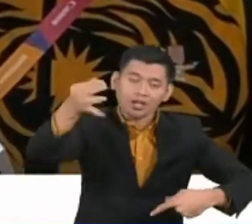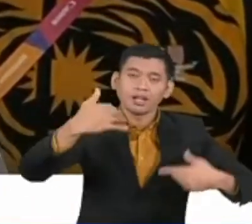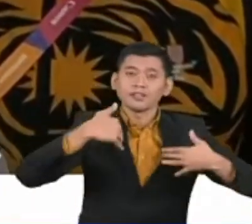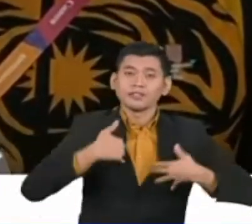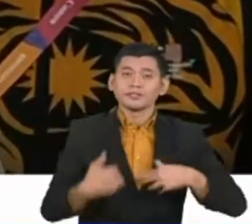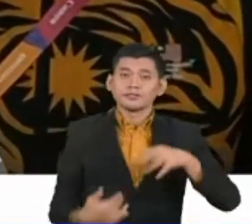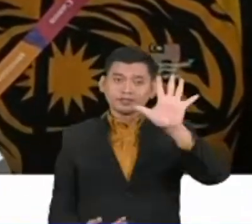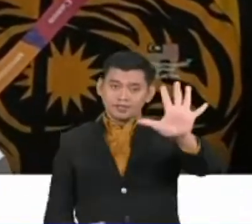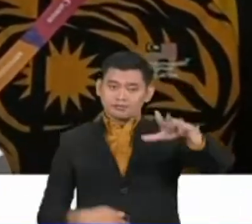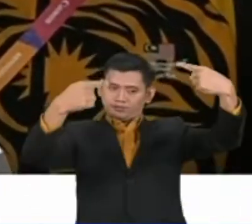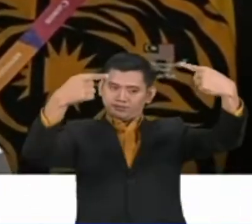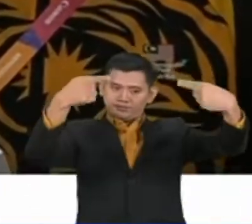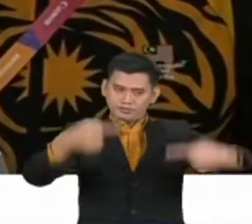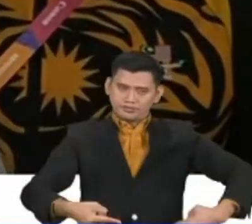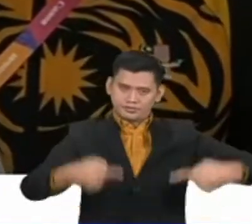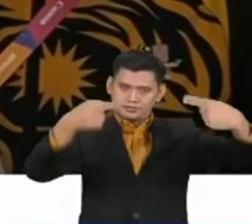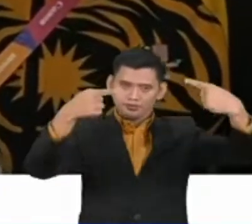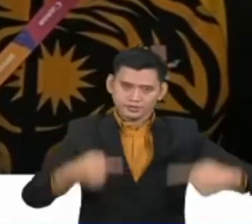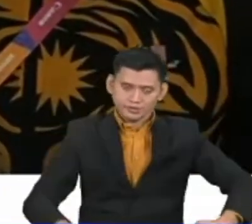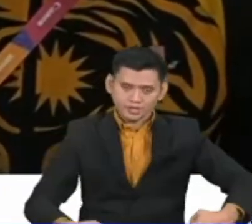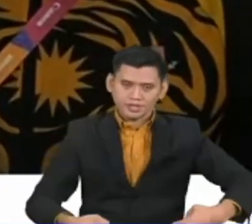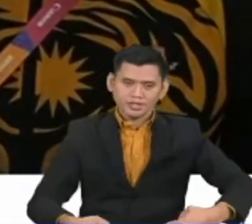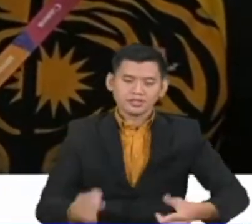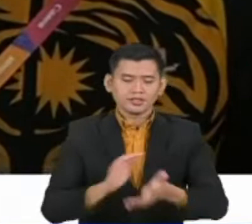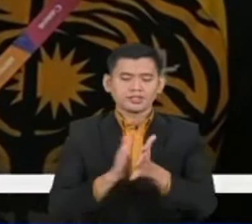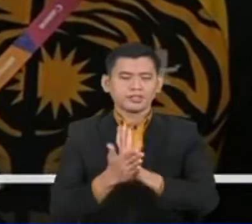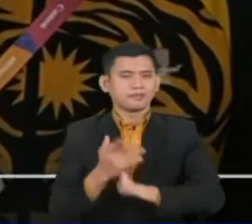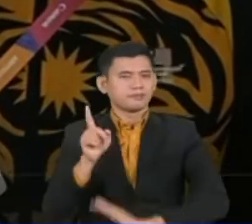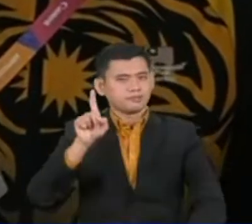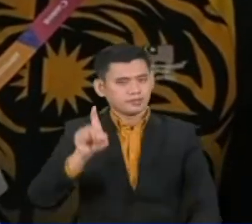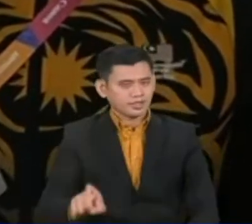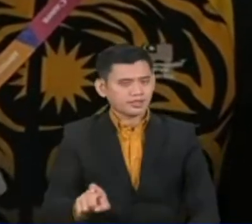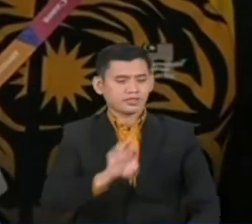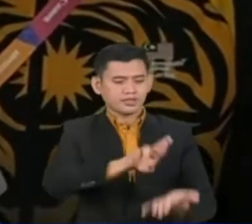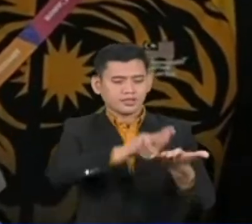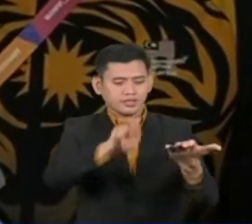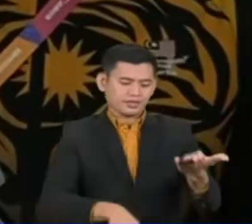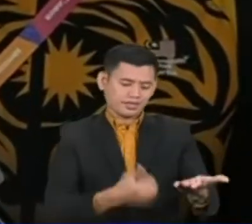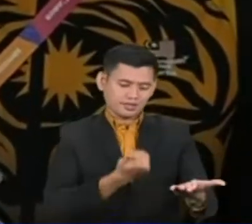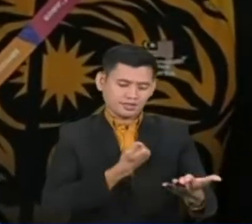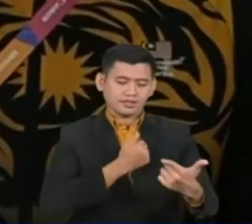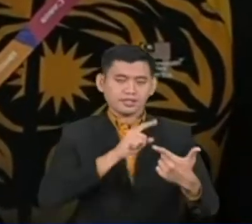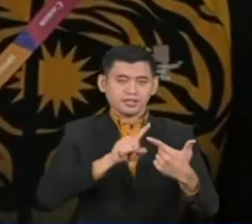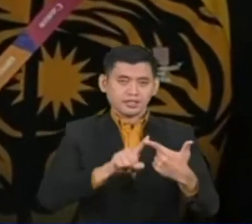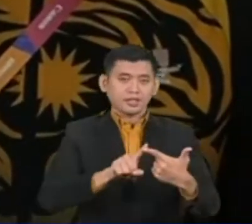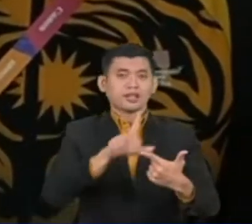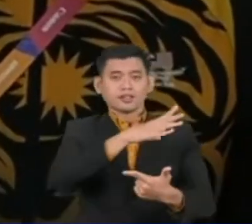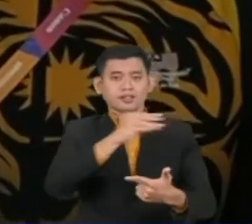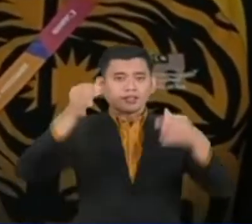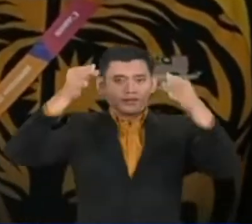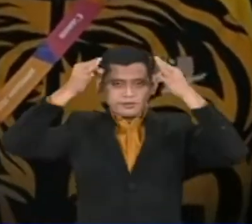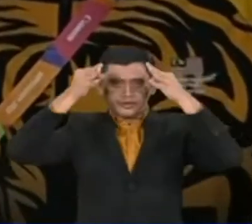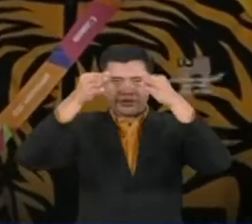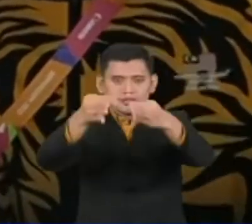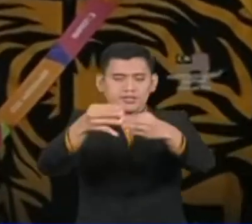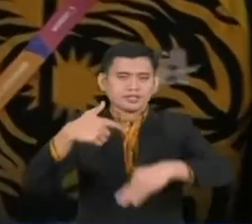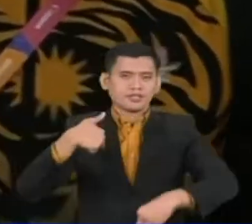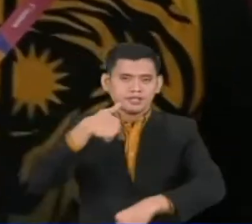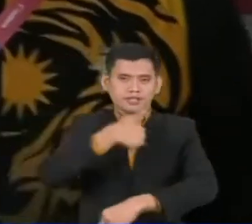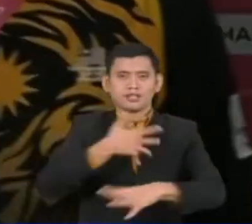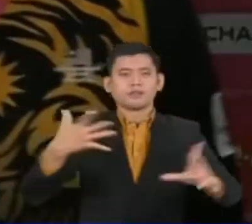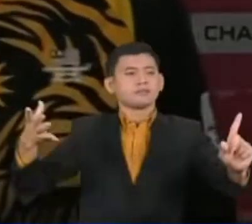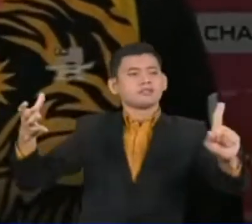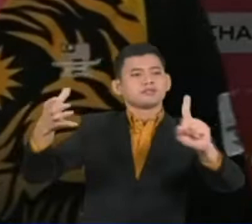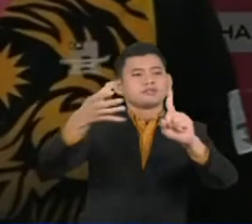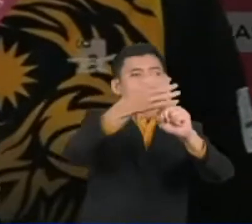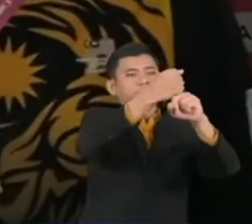Dan mereka say with humility, humbleness, masuk, fokus, kita insya Allah kita akan dapat mencapai kejayaan lebih daripada